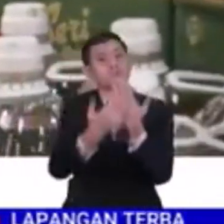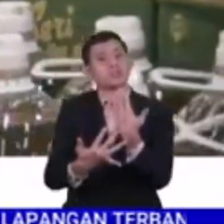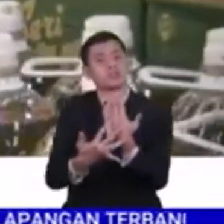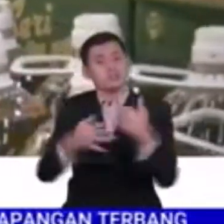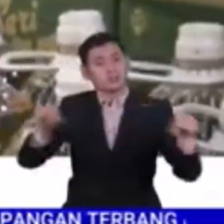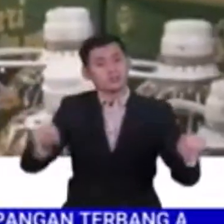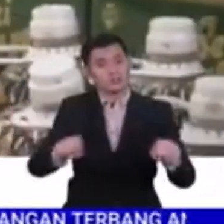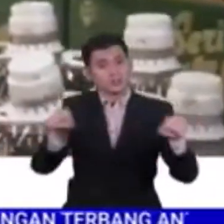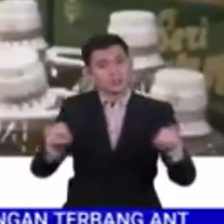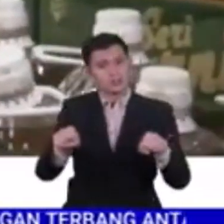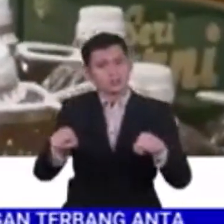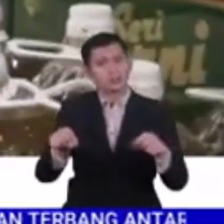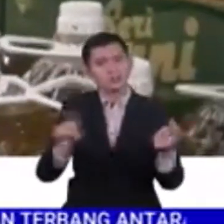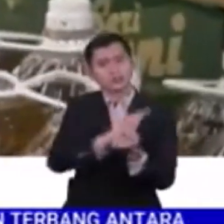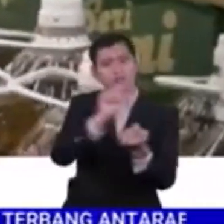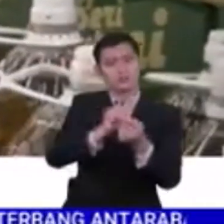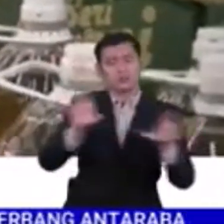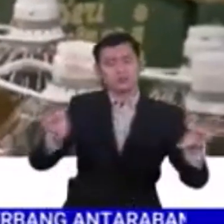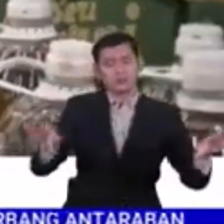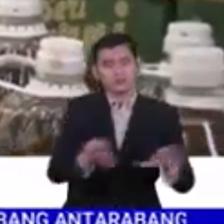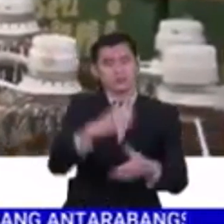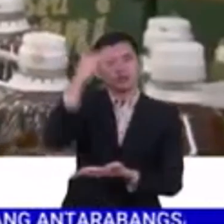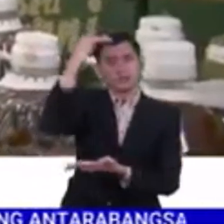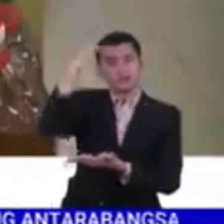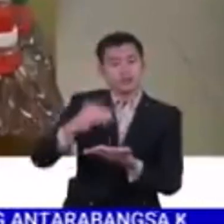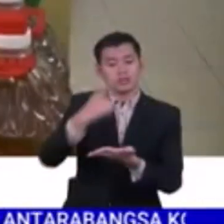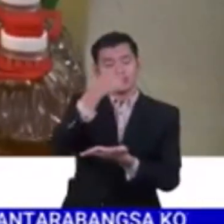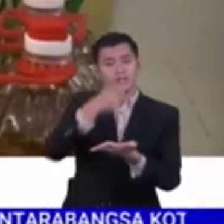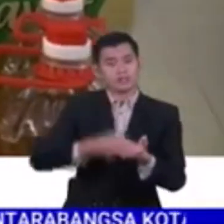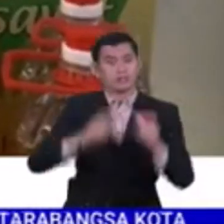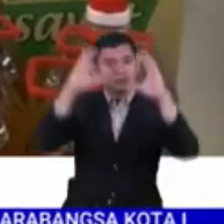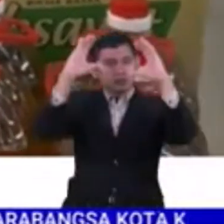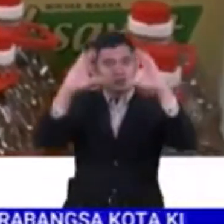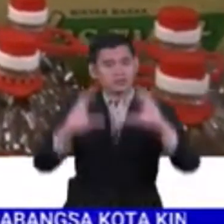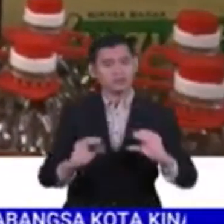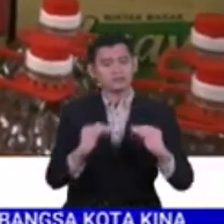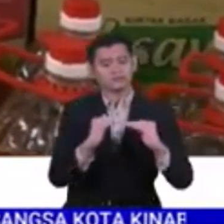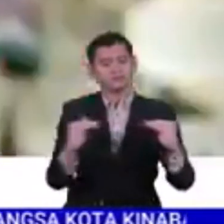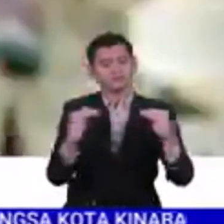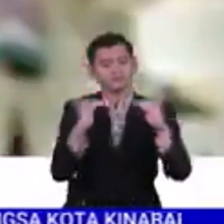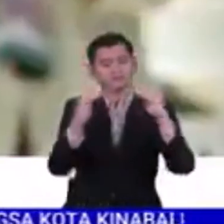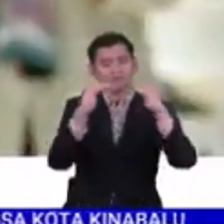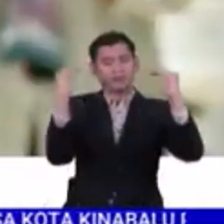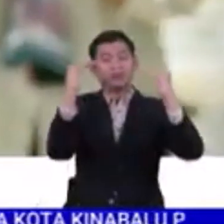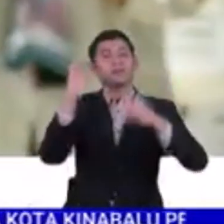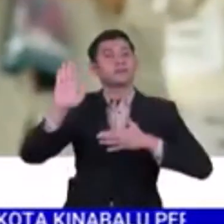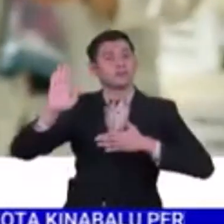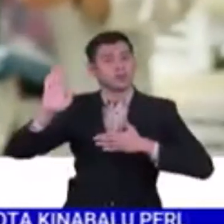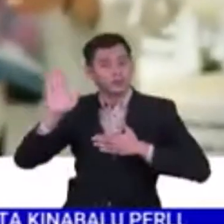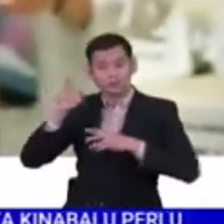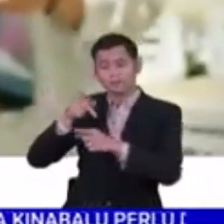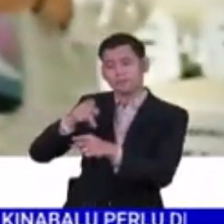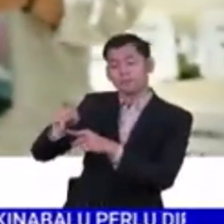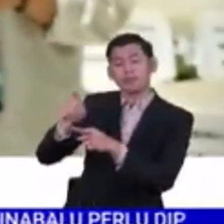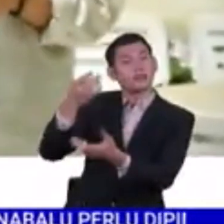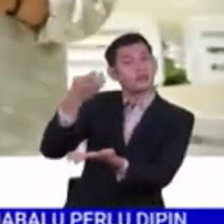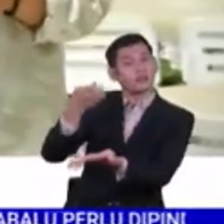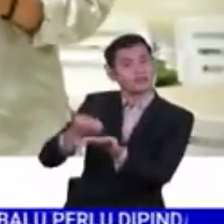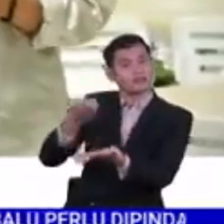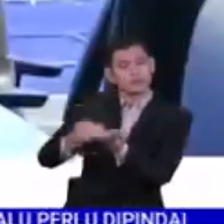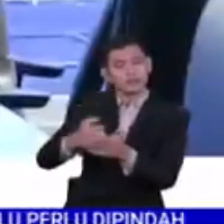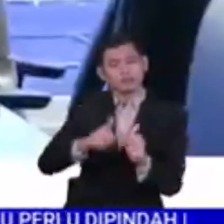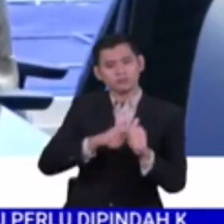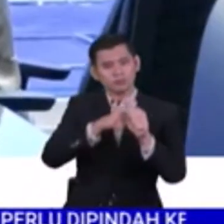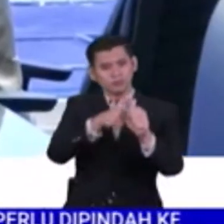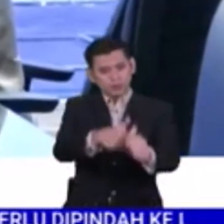bersetuju membuat pelarasan bagi menurunkan harga secara berperingkat. Perkara itu turut diakui pakar ekonomi yang